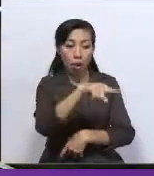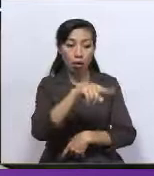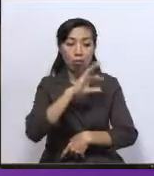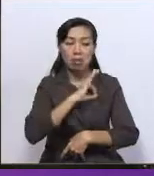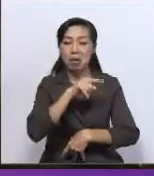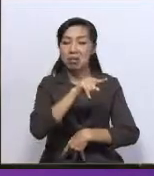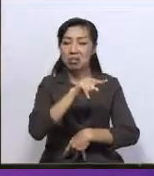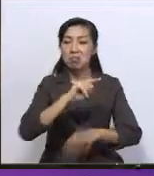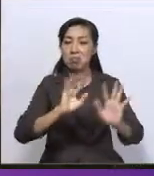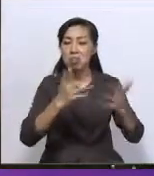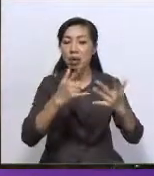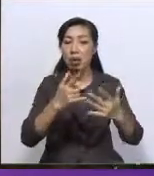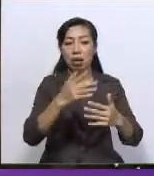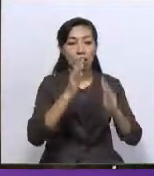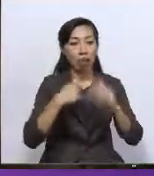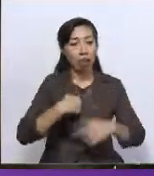ดเนี่ยมันจะยุ่งนะครับ